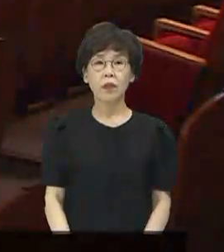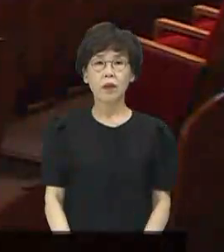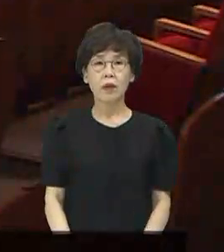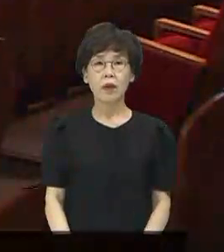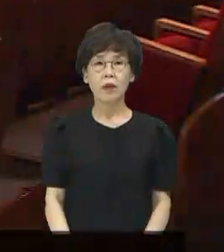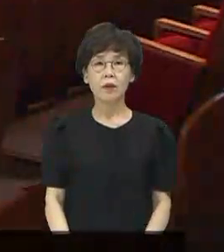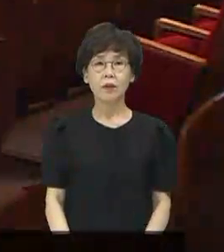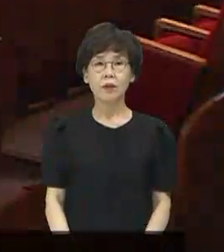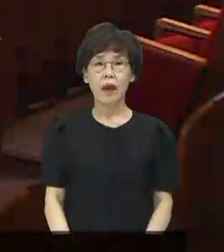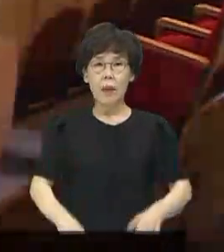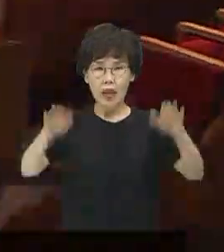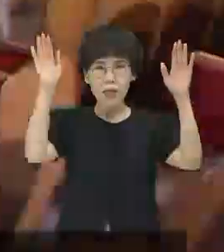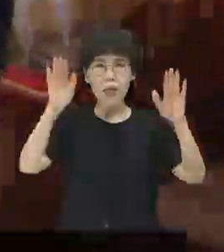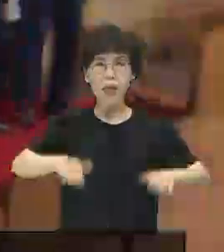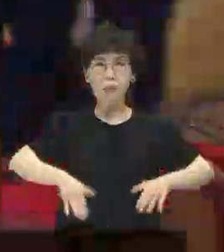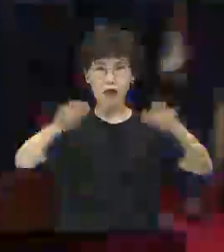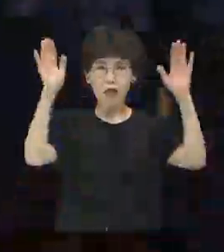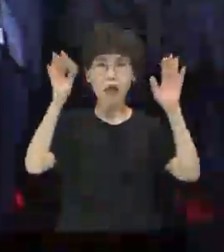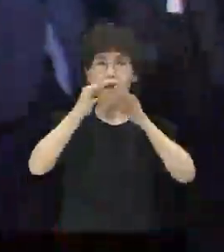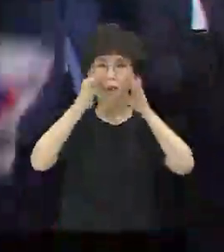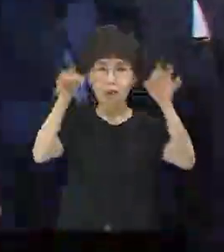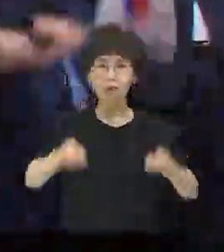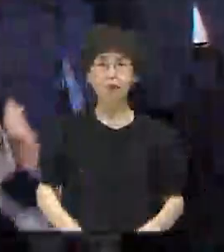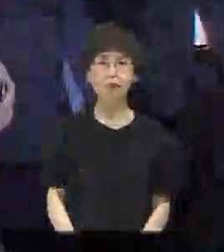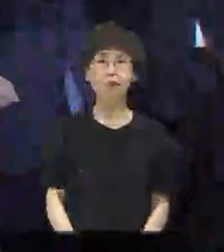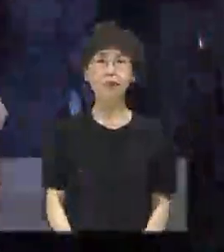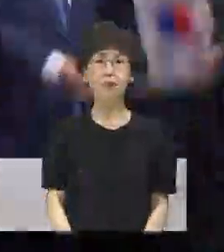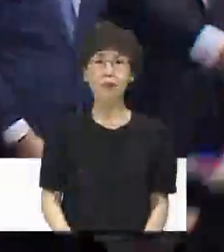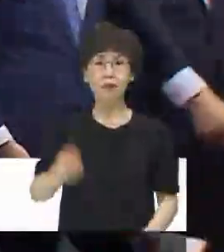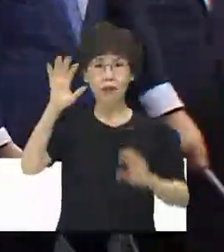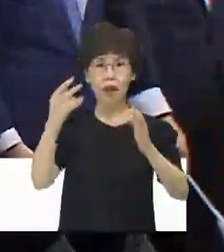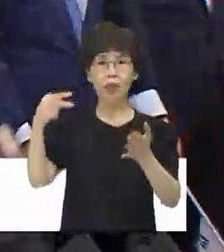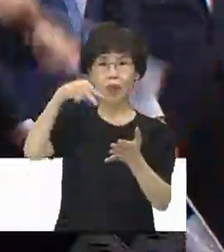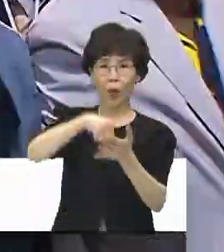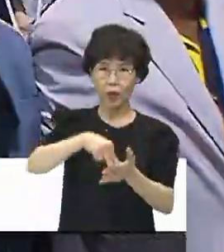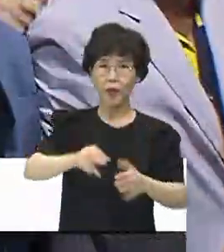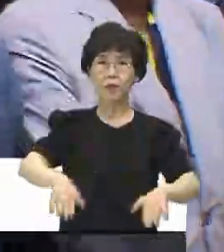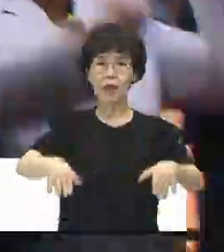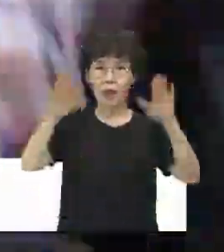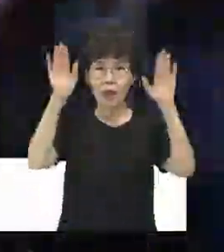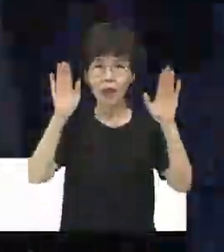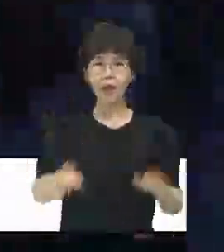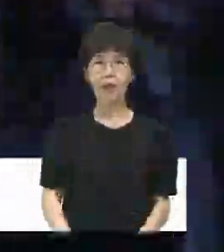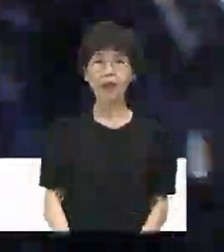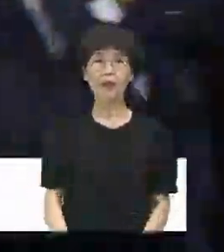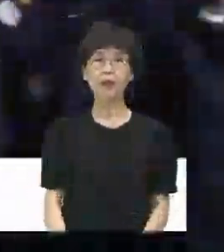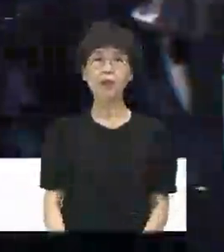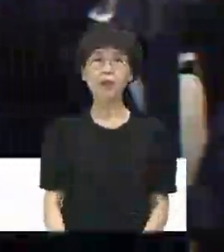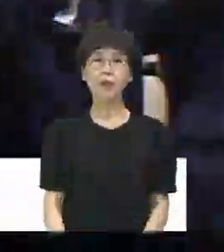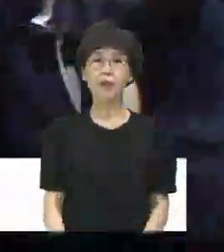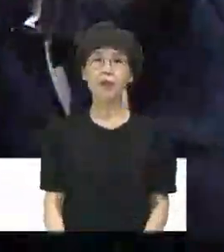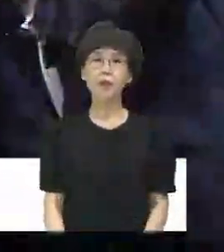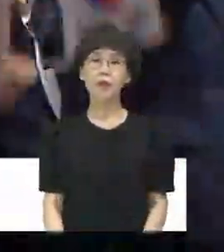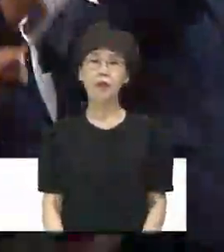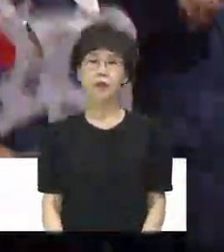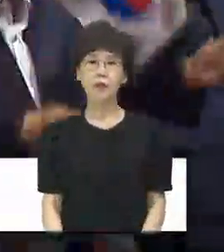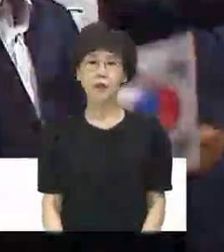힘찬 만세 함성이 울려 퍼집니다. 대한독립 만세!